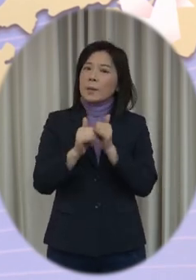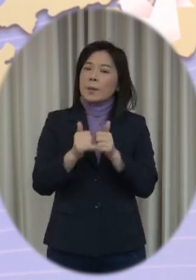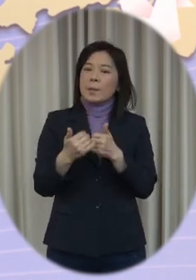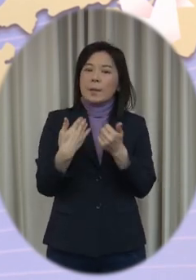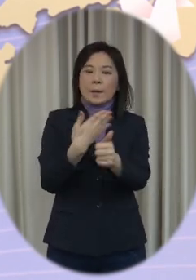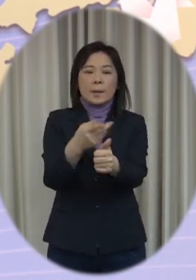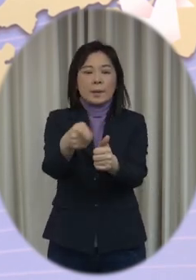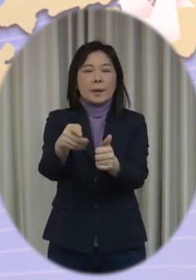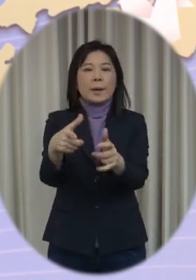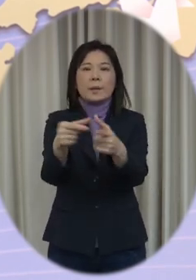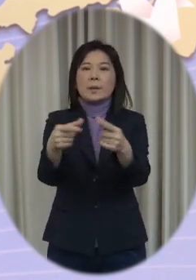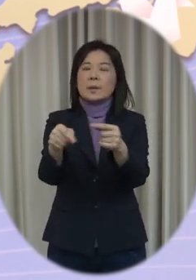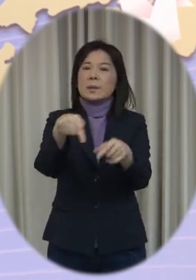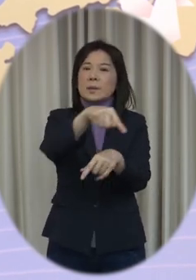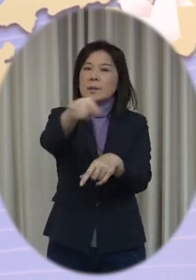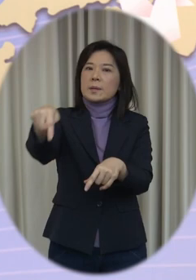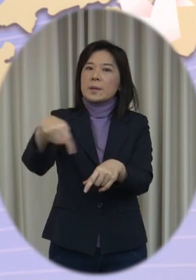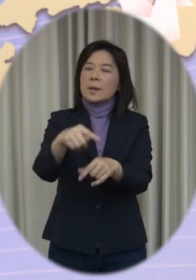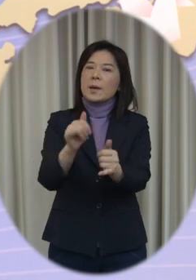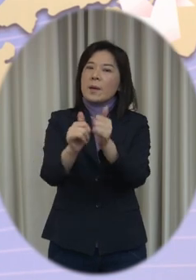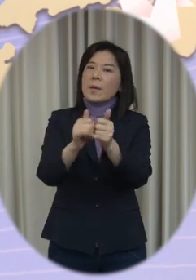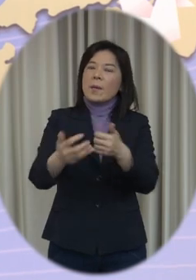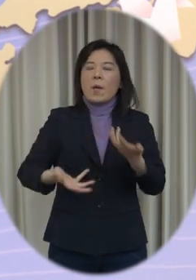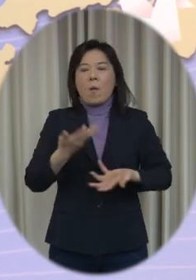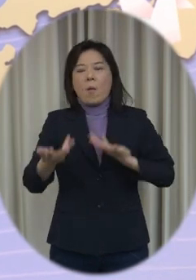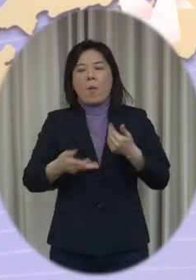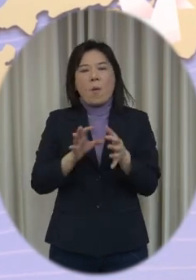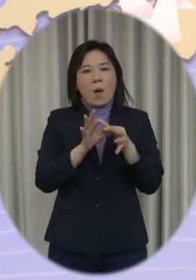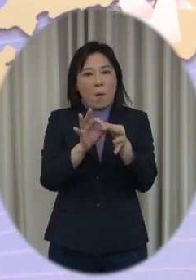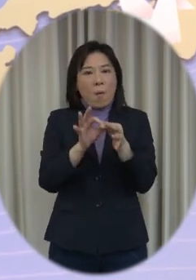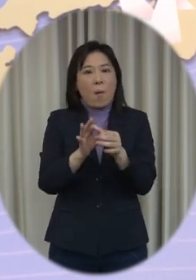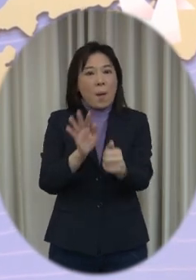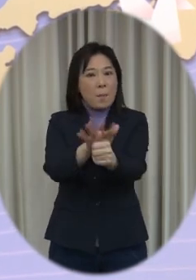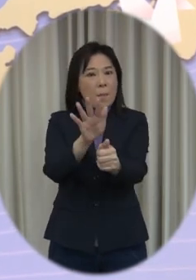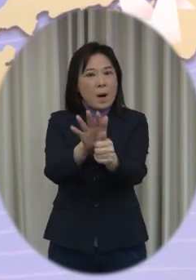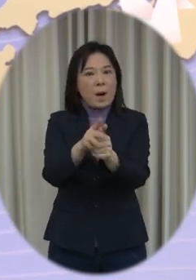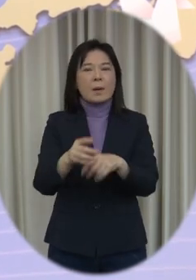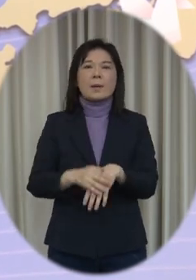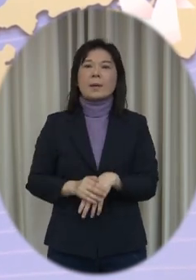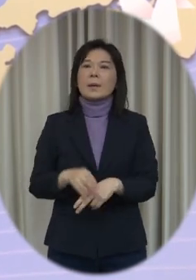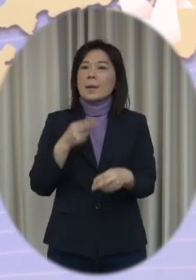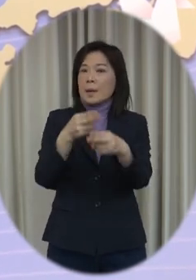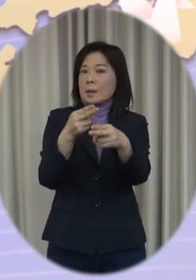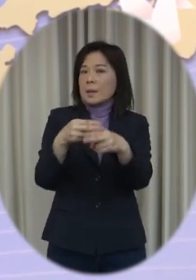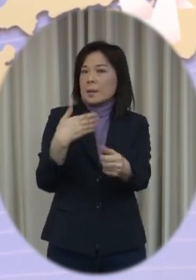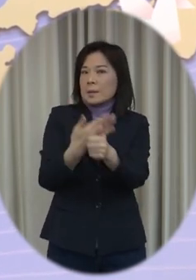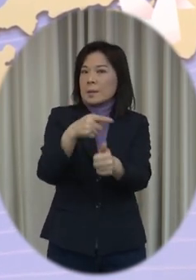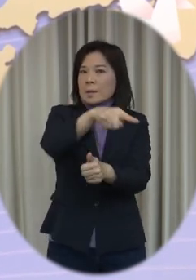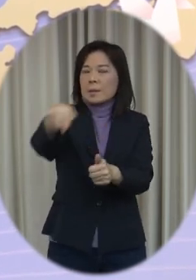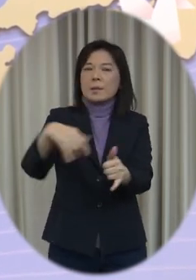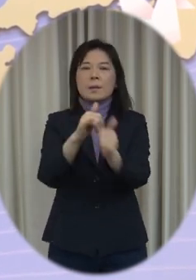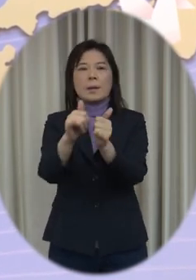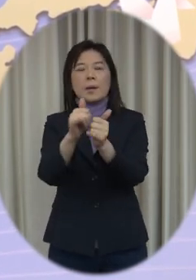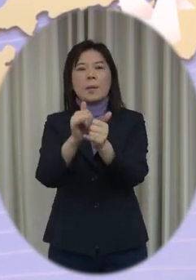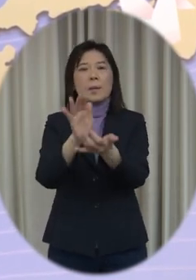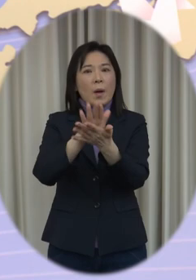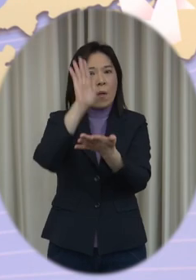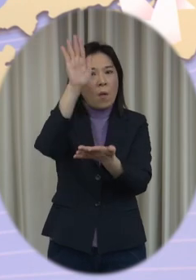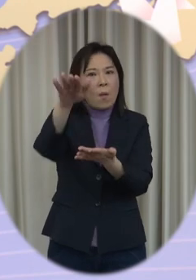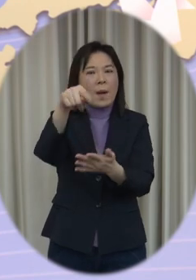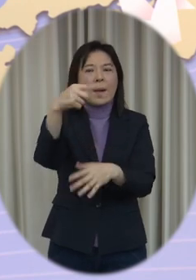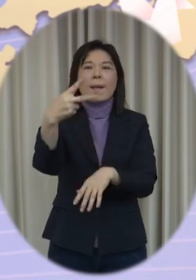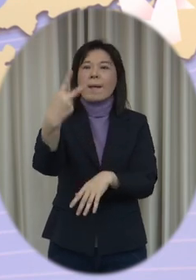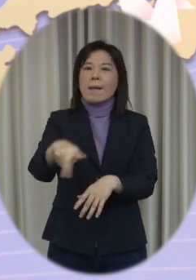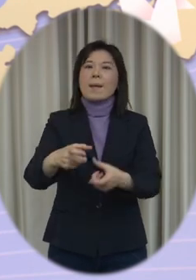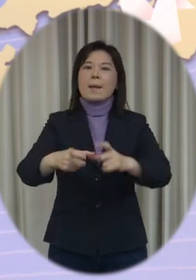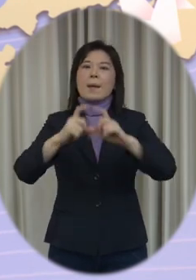灾区和灾民温暖的关怀和协助，相信是给灾区民众未来迈向